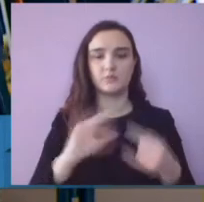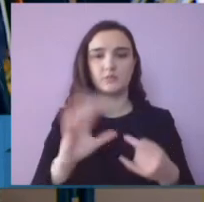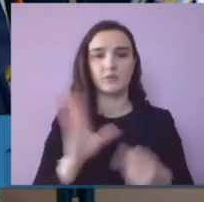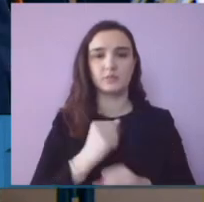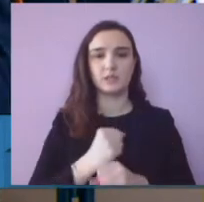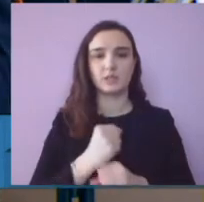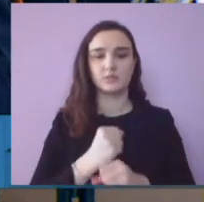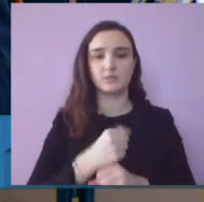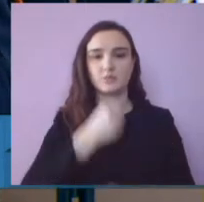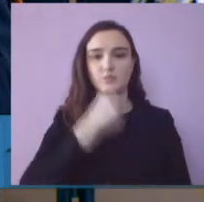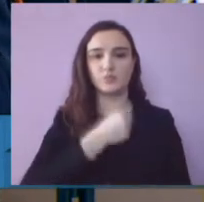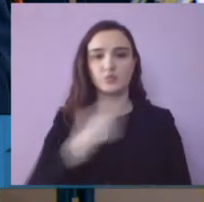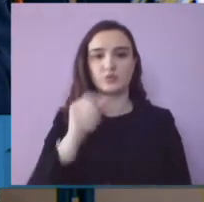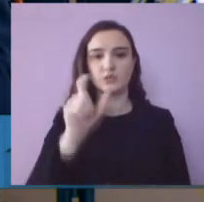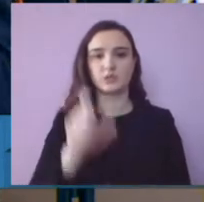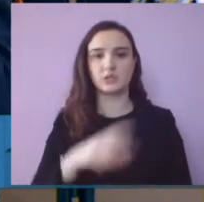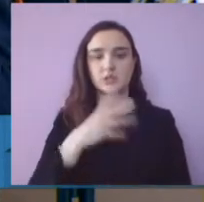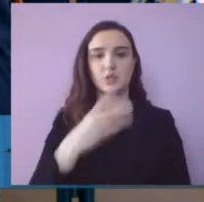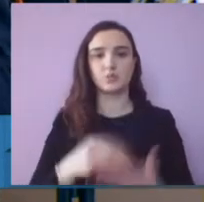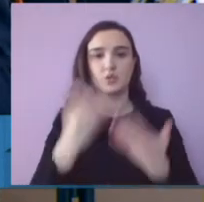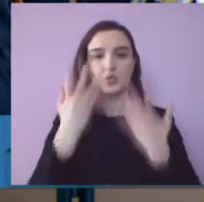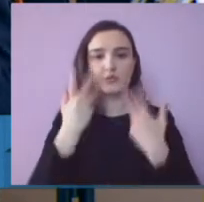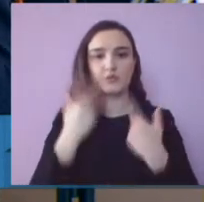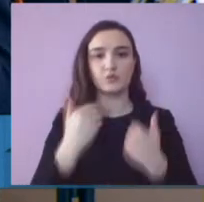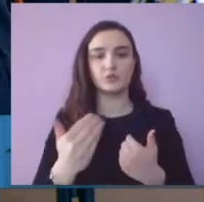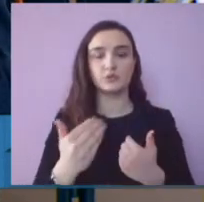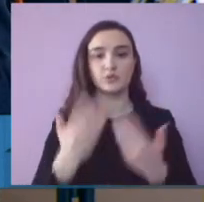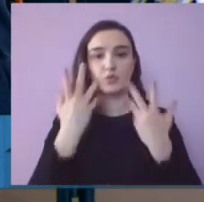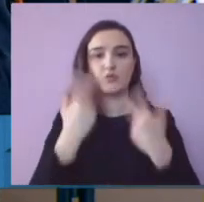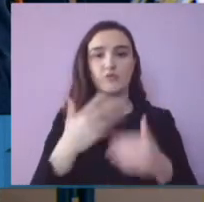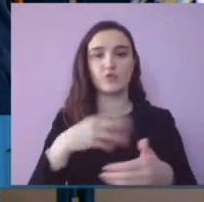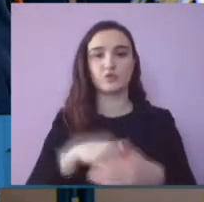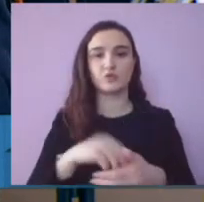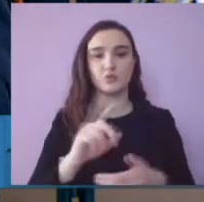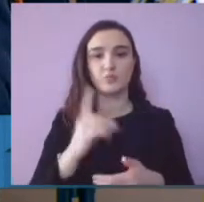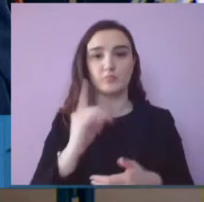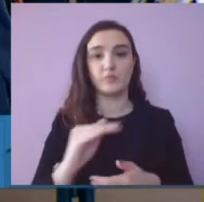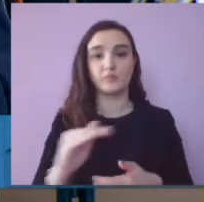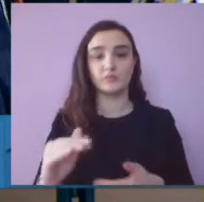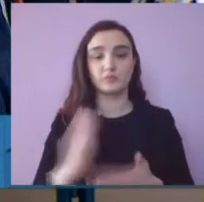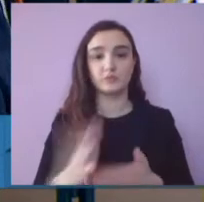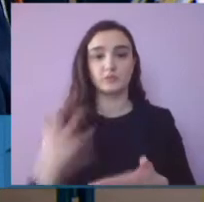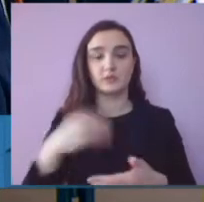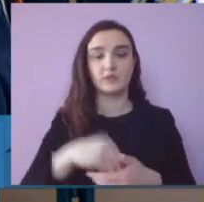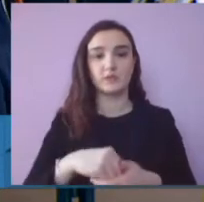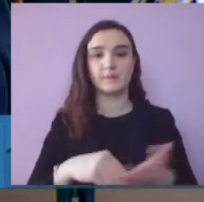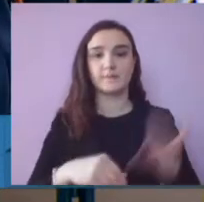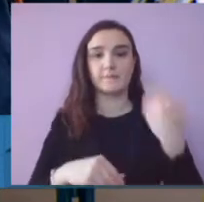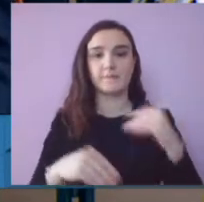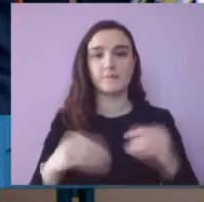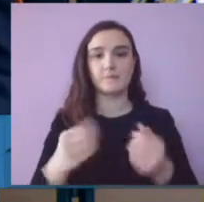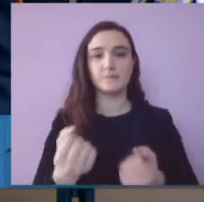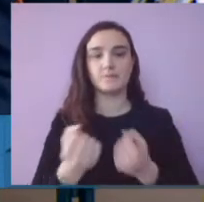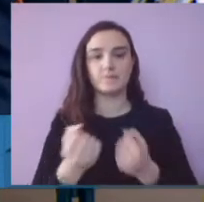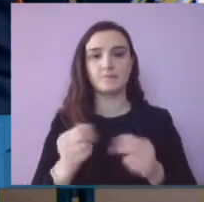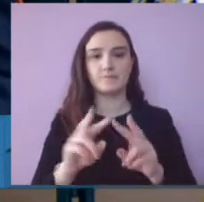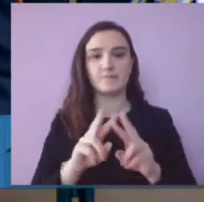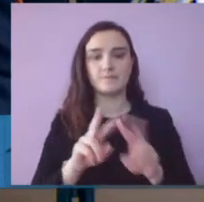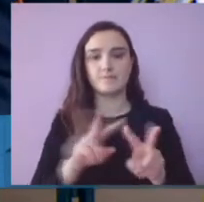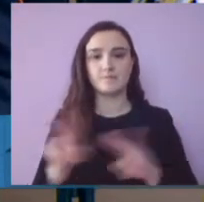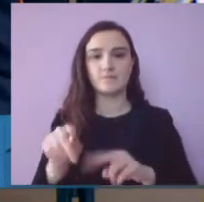მოზდილი, საკუთარი კომფორტისთვის. ამ კომფორტში მერე რო ერთვება ბავშვი, წეღანდელი უჯრისა არ იყოს, მერე აღარ მოგწონს ჩვენ